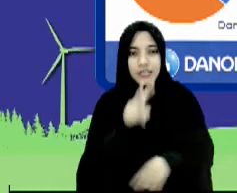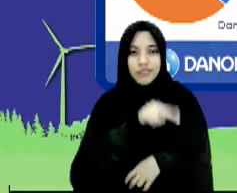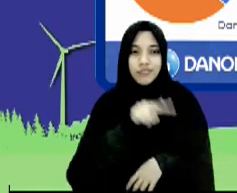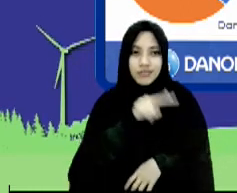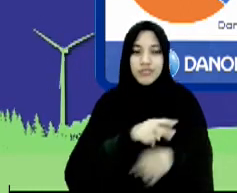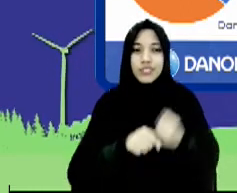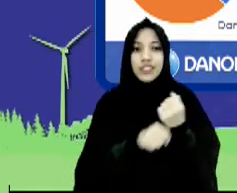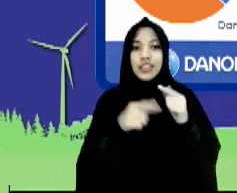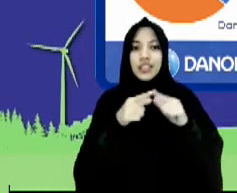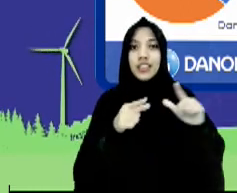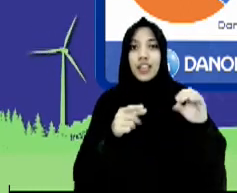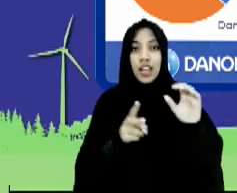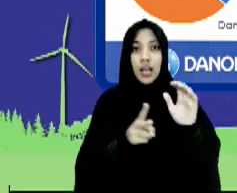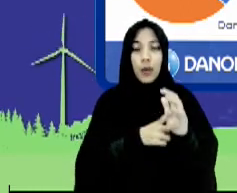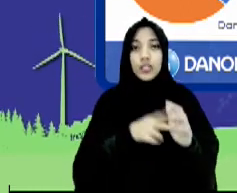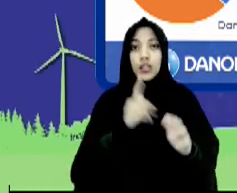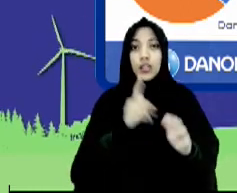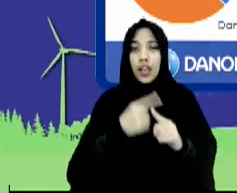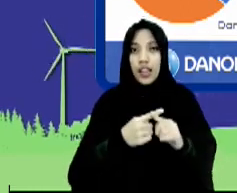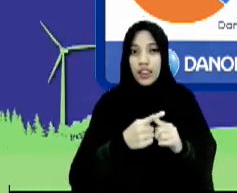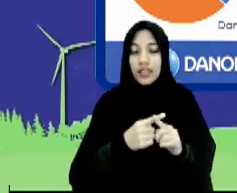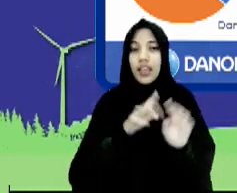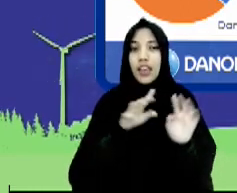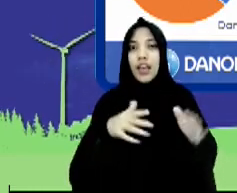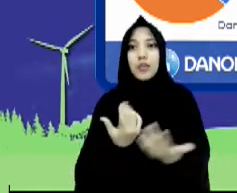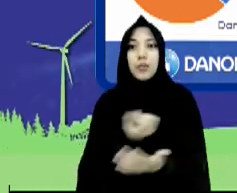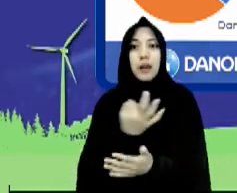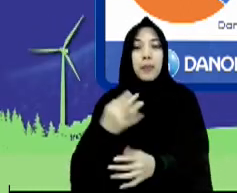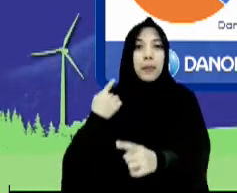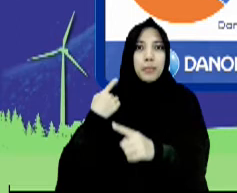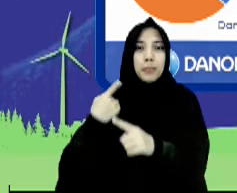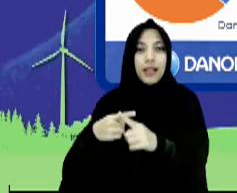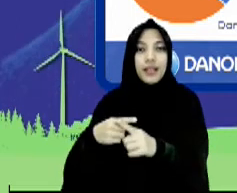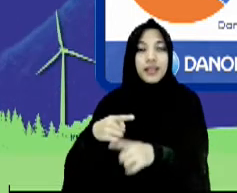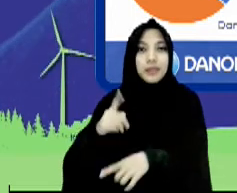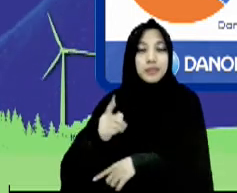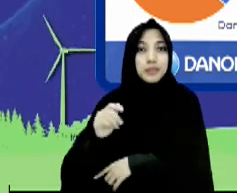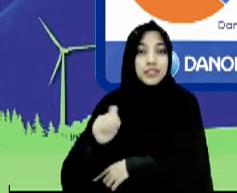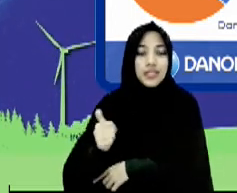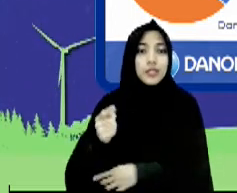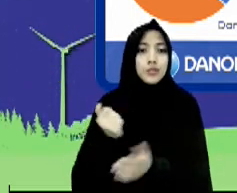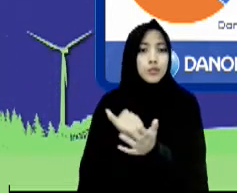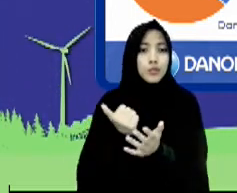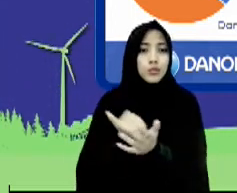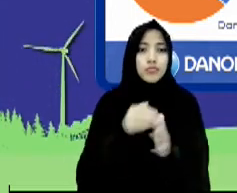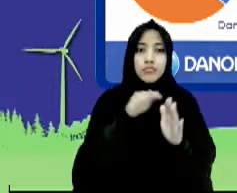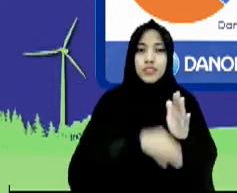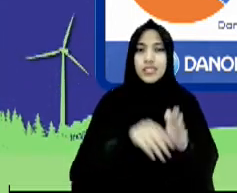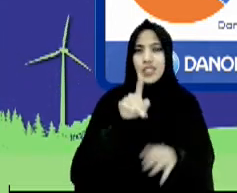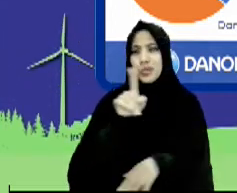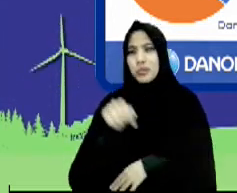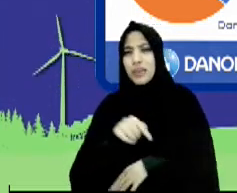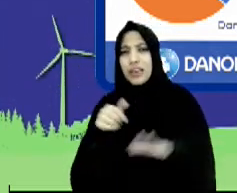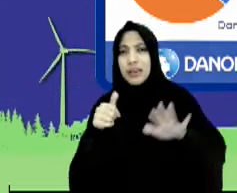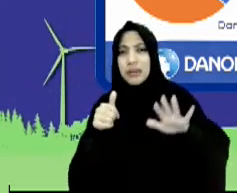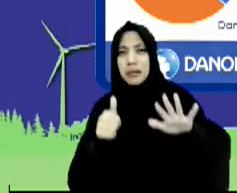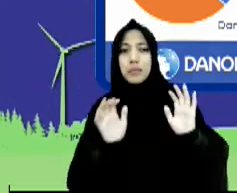guna ulang dengan galon sekali pakai misalnya itu emisi yang dihasilkan itu ternyata hanya 1perenamnya ee emisi CO2 yang